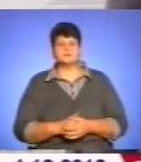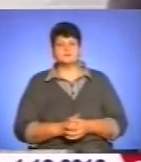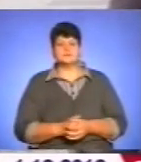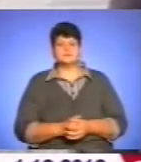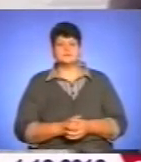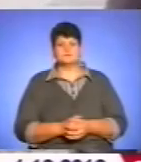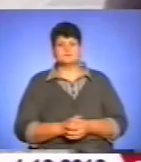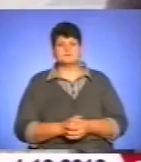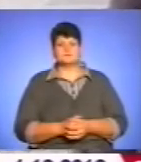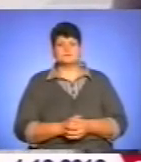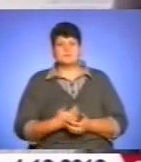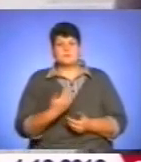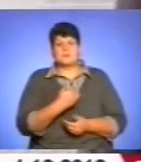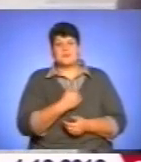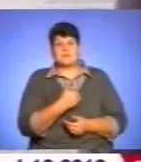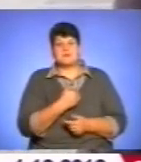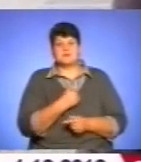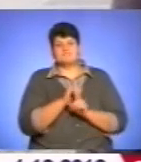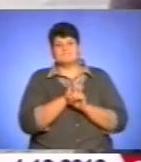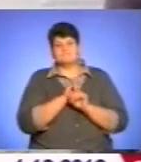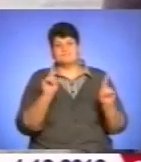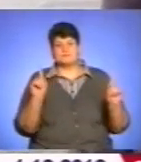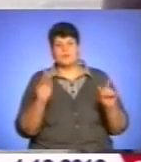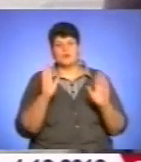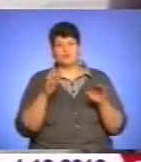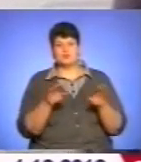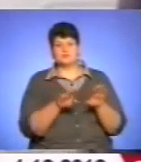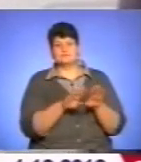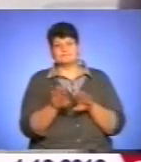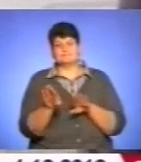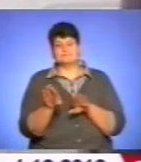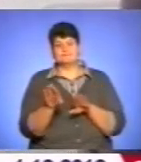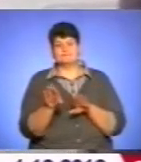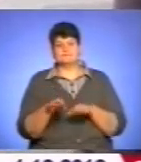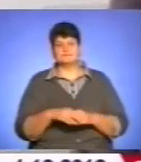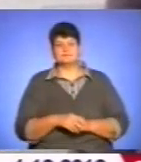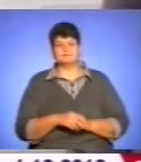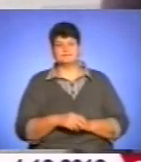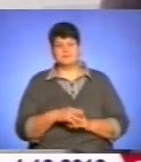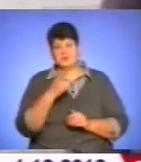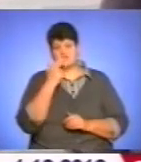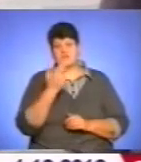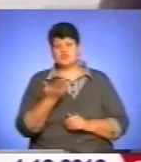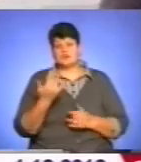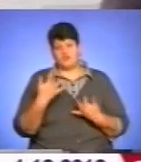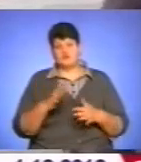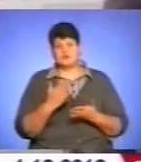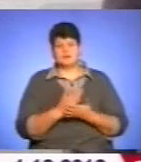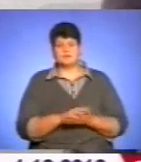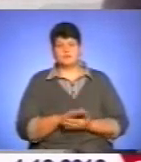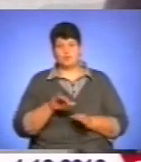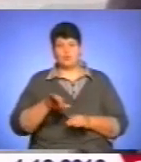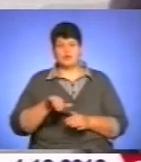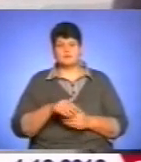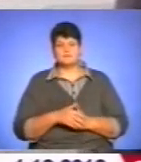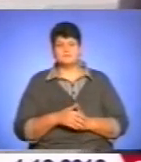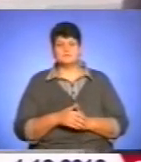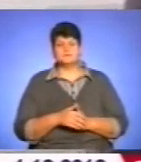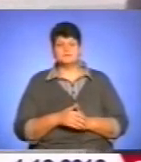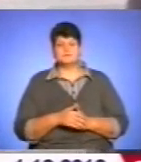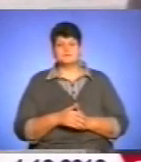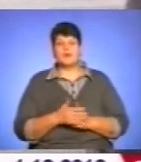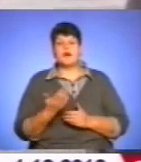Ну, знову бажання виділитися, бути такі, як всі з іншого. Ну і звичка вже потім виробляється людей. А як ви гадаєте,